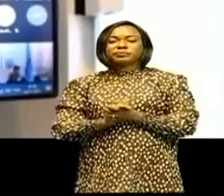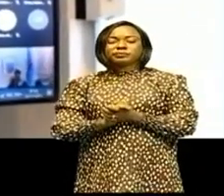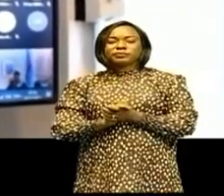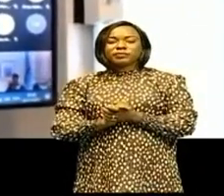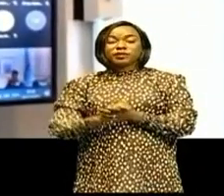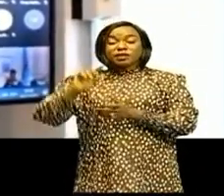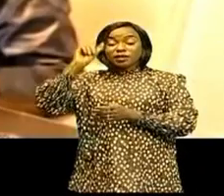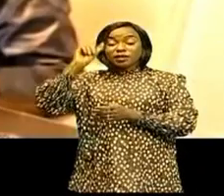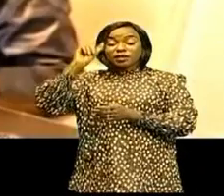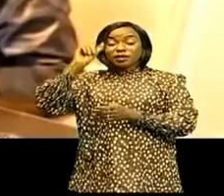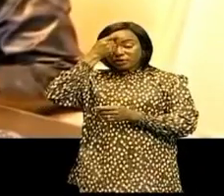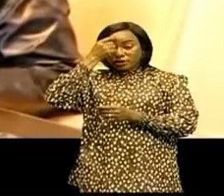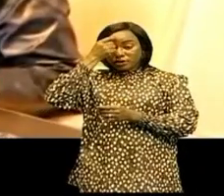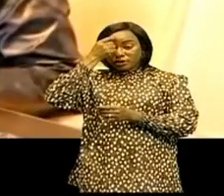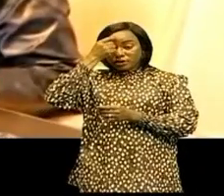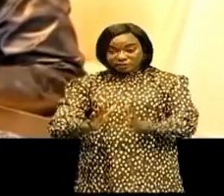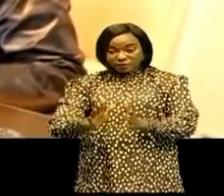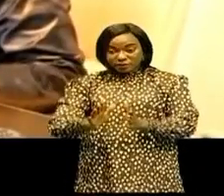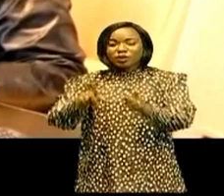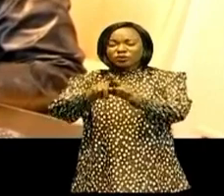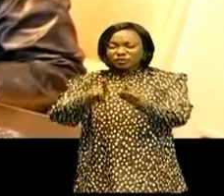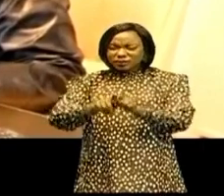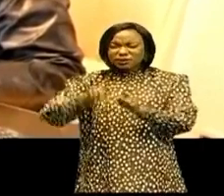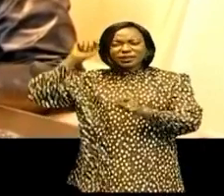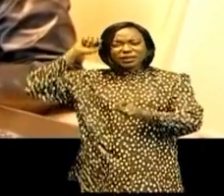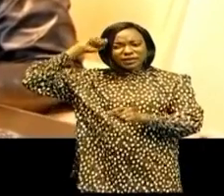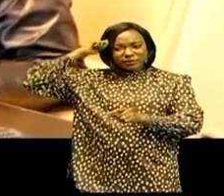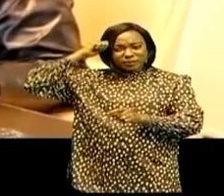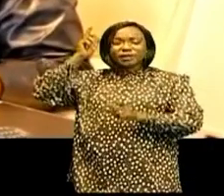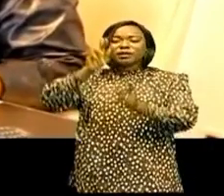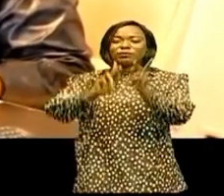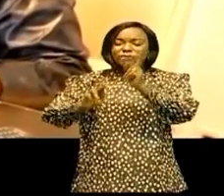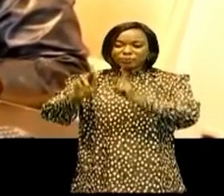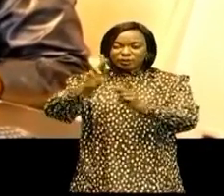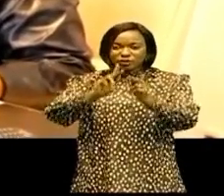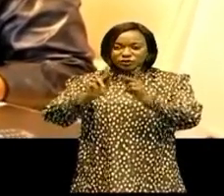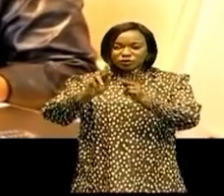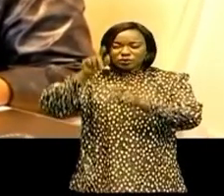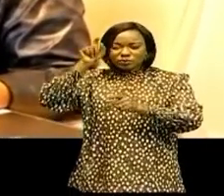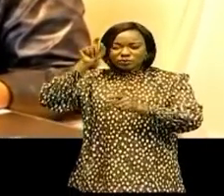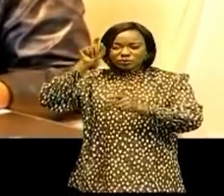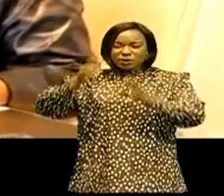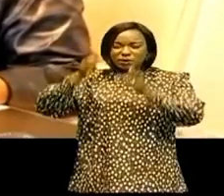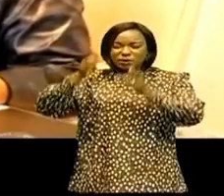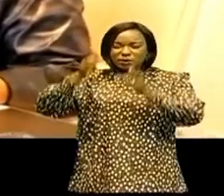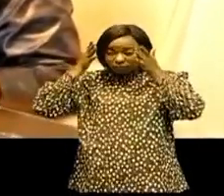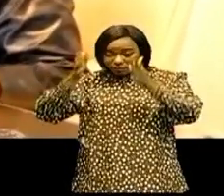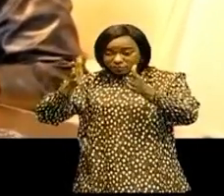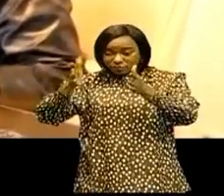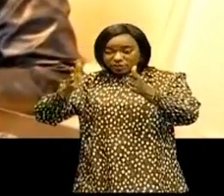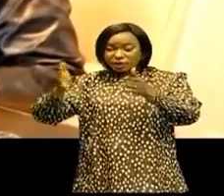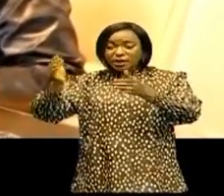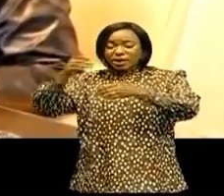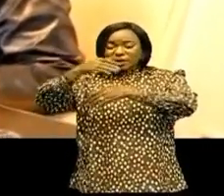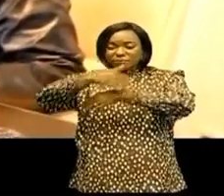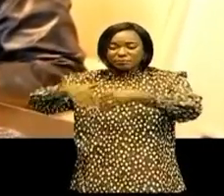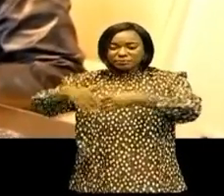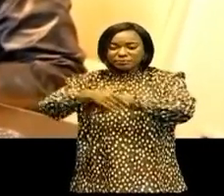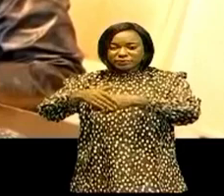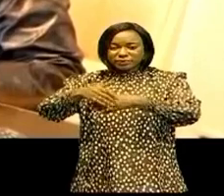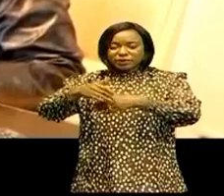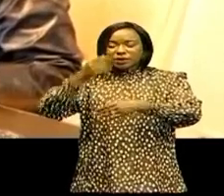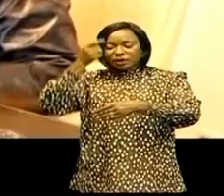Le gouvernement tient à rappeler à la population que l'observance des mesures barrières et la